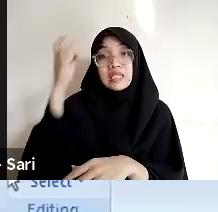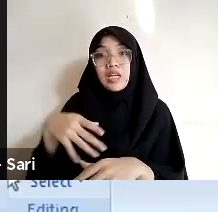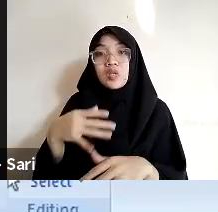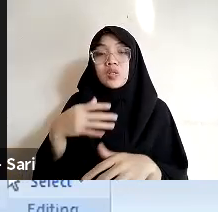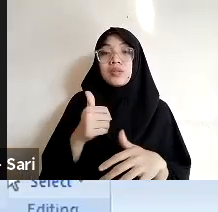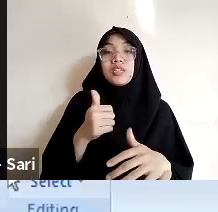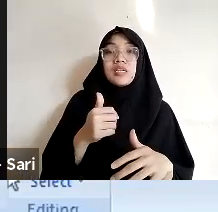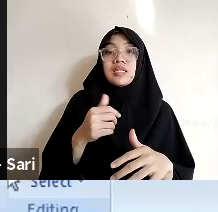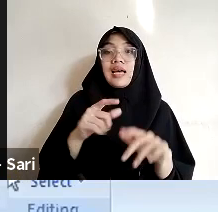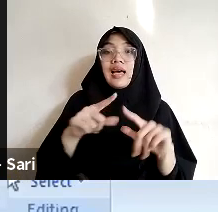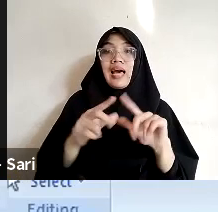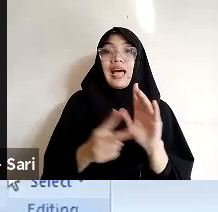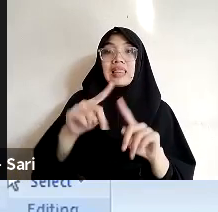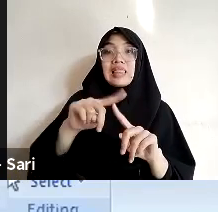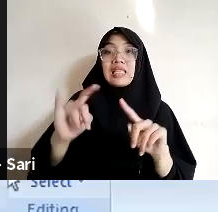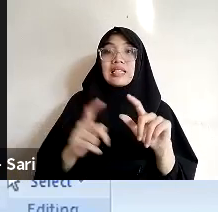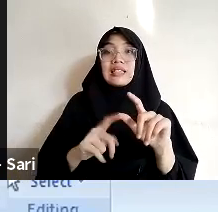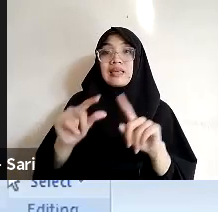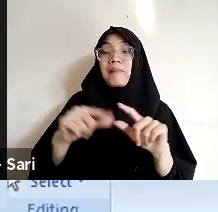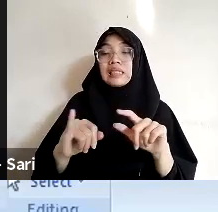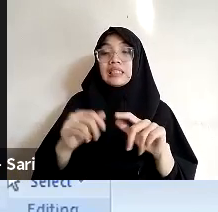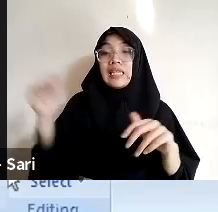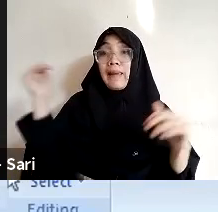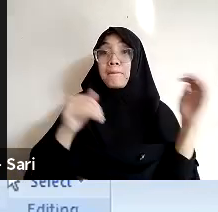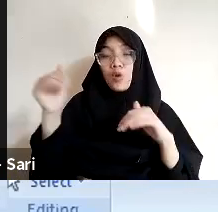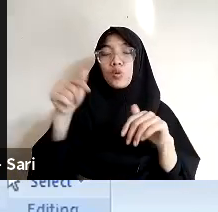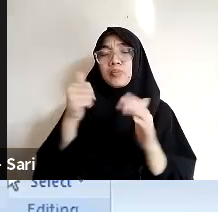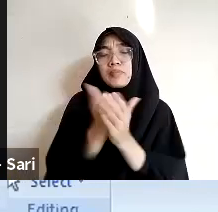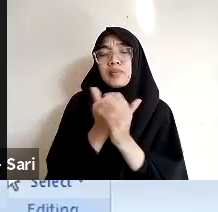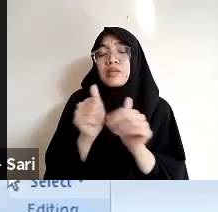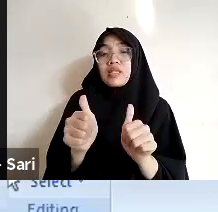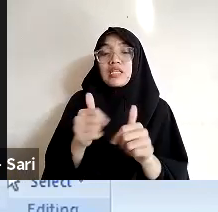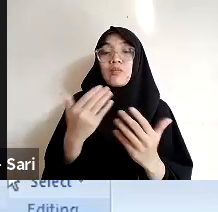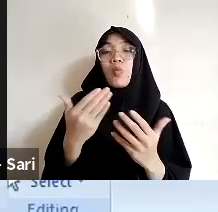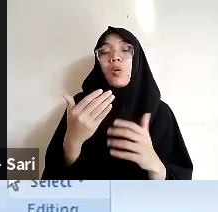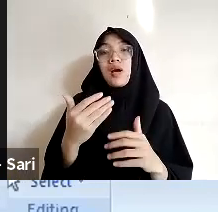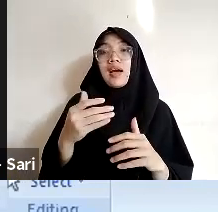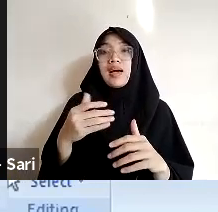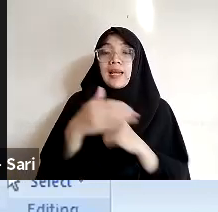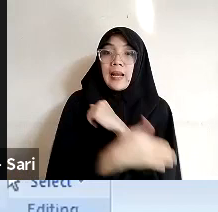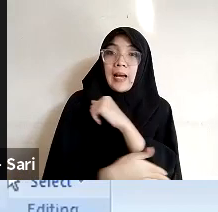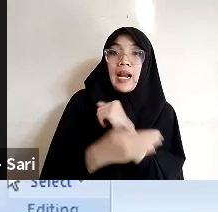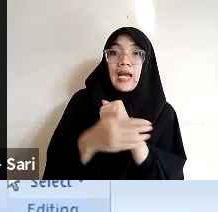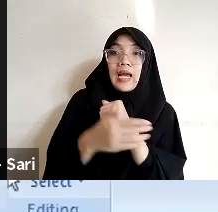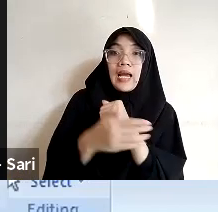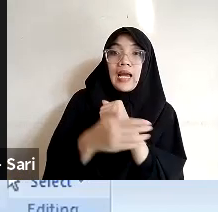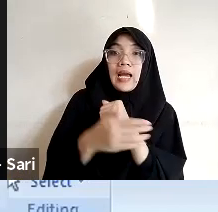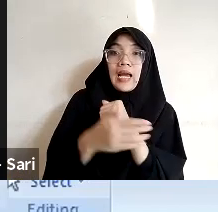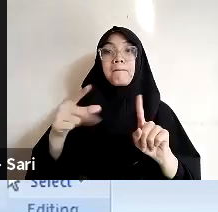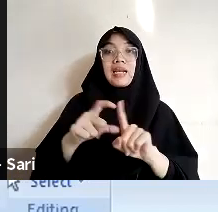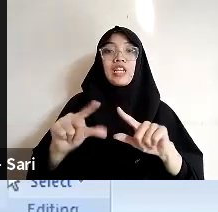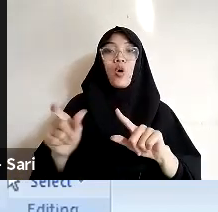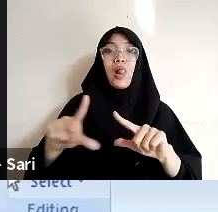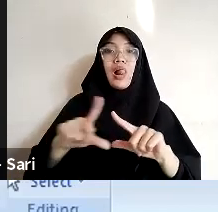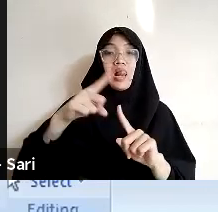impor, ini sangat memungkinkan. Terima kasih, semoga bangsa ini mampu berdaulat secara pangan, dan terima kasih kepada beberapa pihak